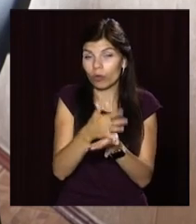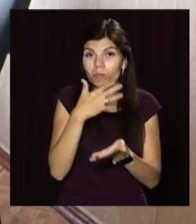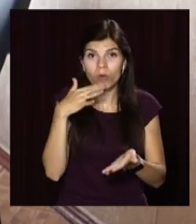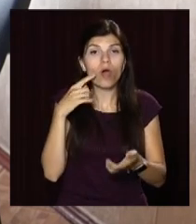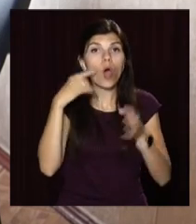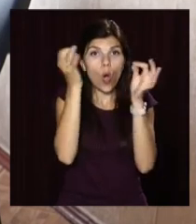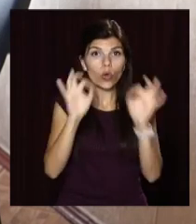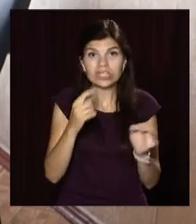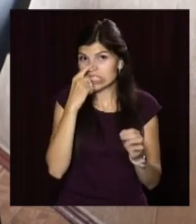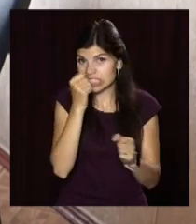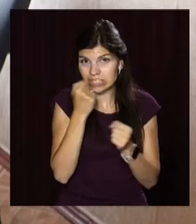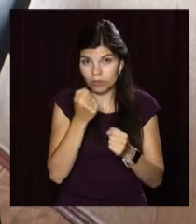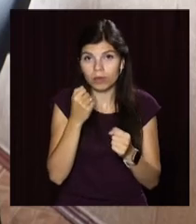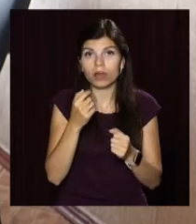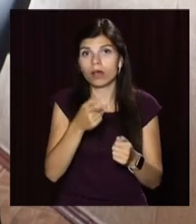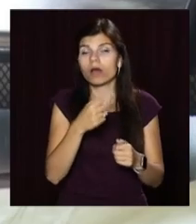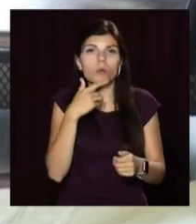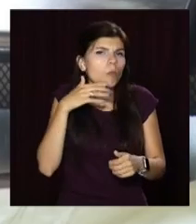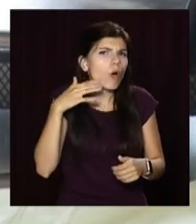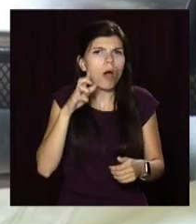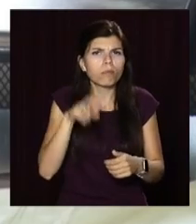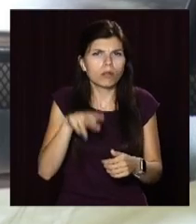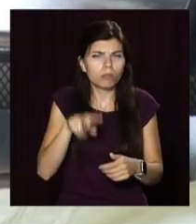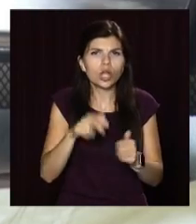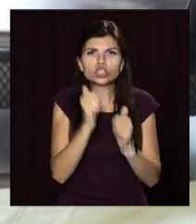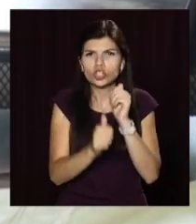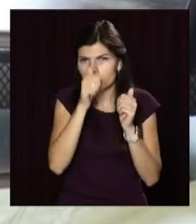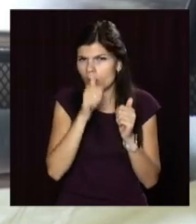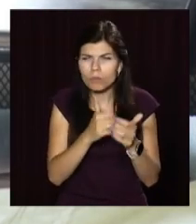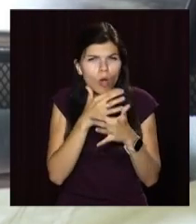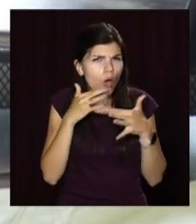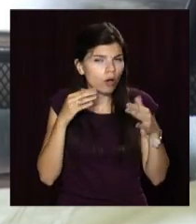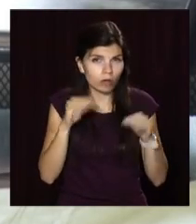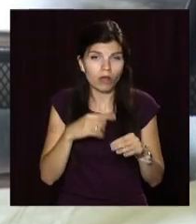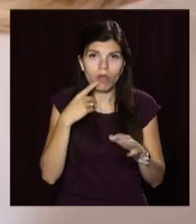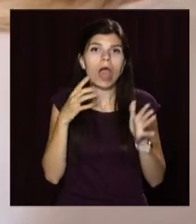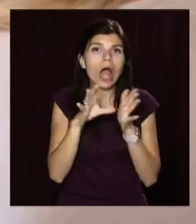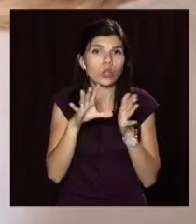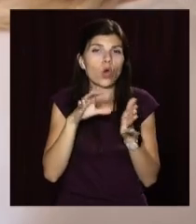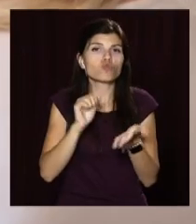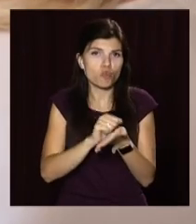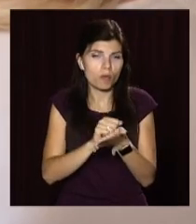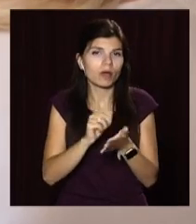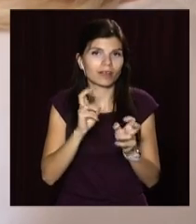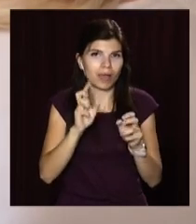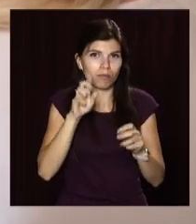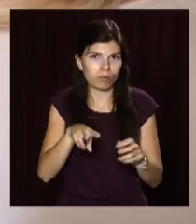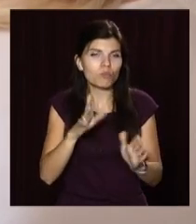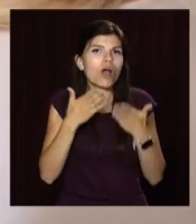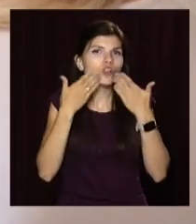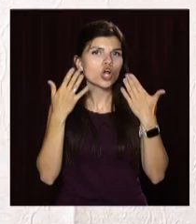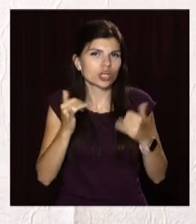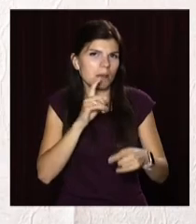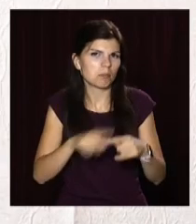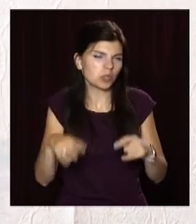та взимку їй доводиться оформлювати приблизно сотню лікарняних щомісяця. Певна, з електронними документами працюватиметься і легше, і